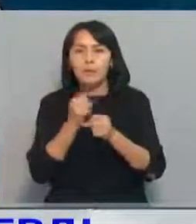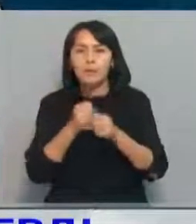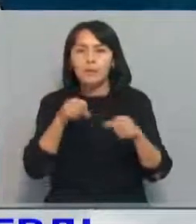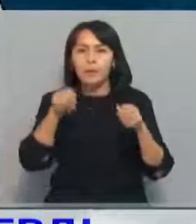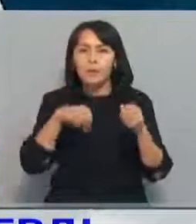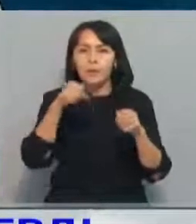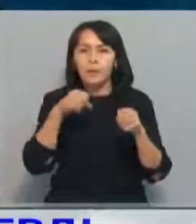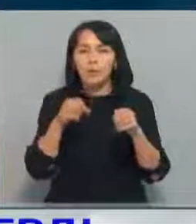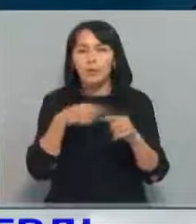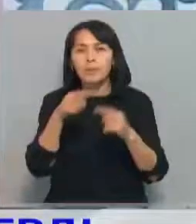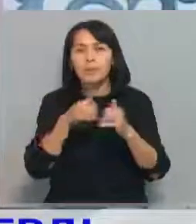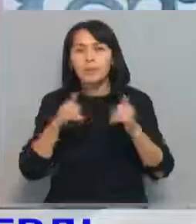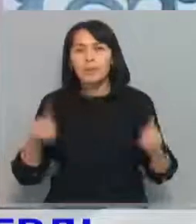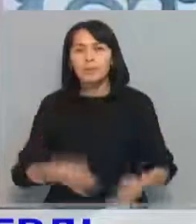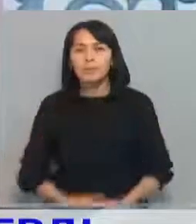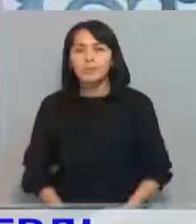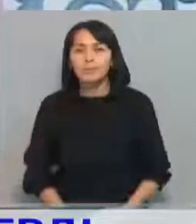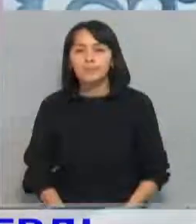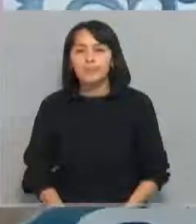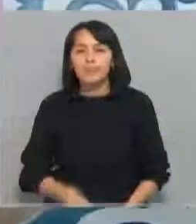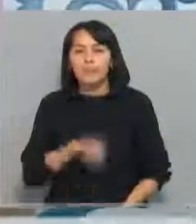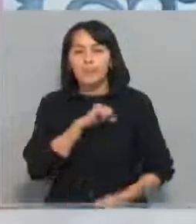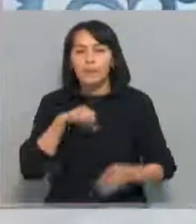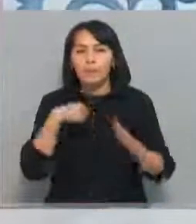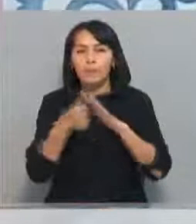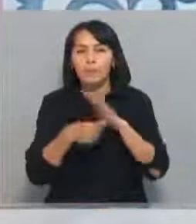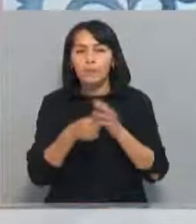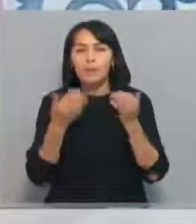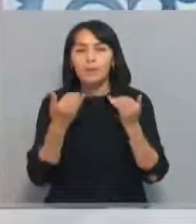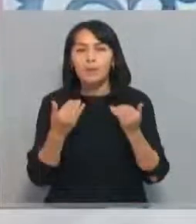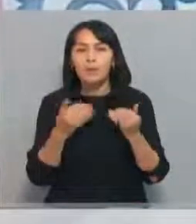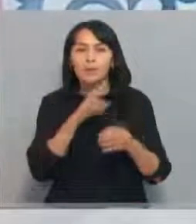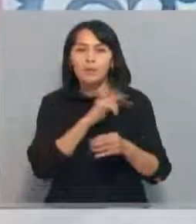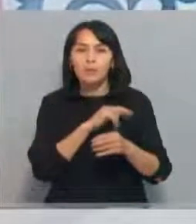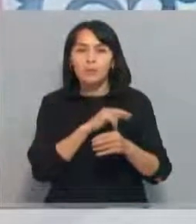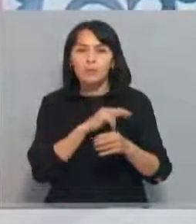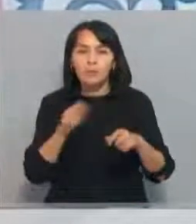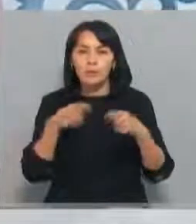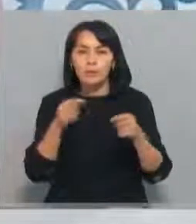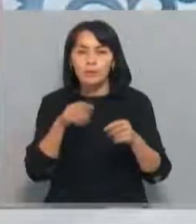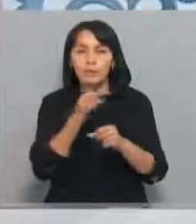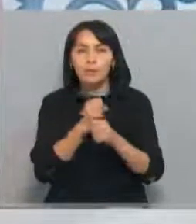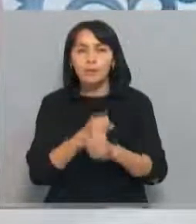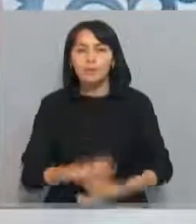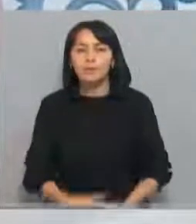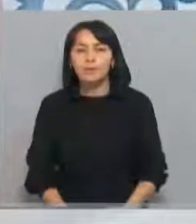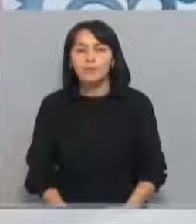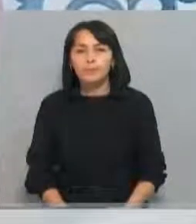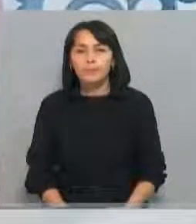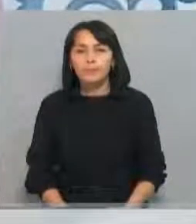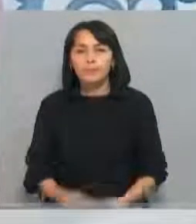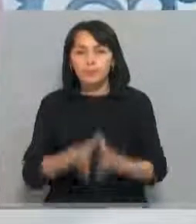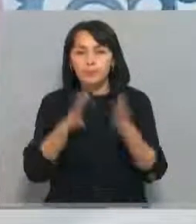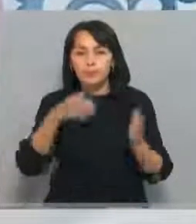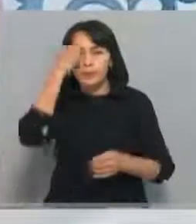алып, кәсібін кеңейту. Өзім жұмыссызбын. Сондықтан қазір осы жерде мен жұмыспен қамтамасыз етіп отыр мені.